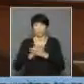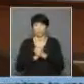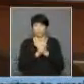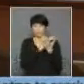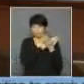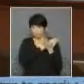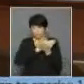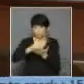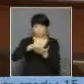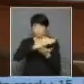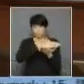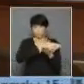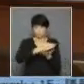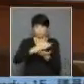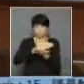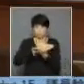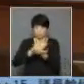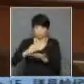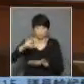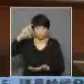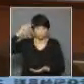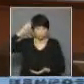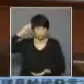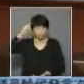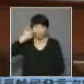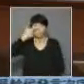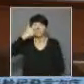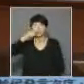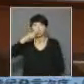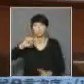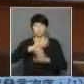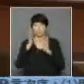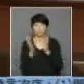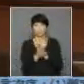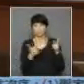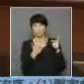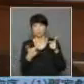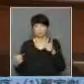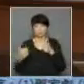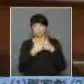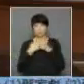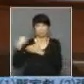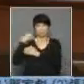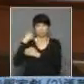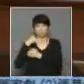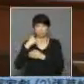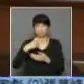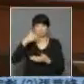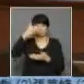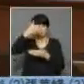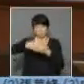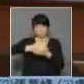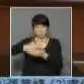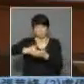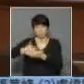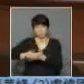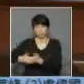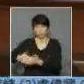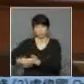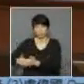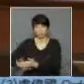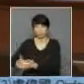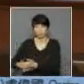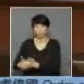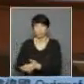性和突破性的思維，否則我們的整體持續競爭力就只會不斷不斷地削弱。須知道